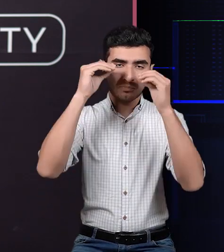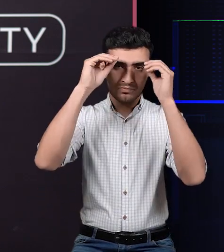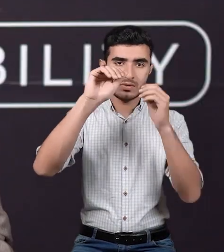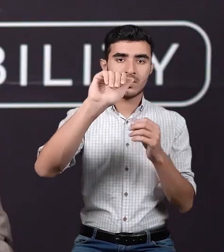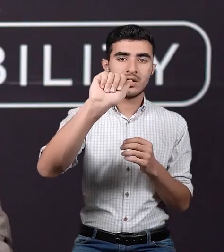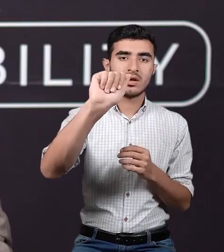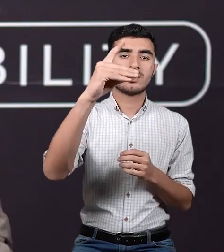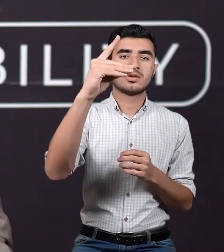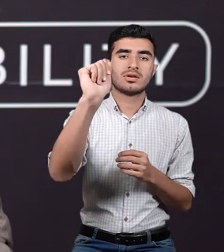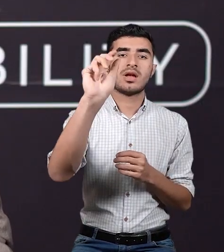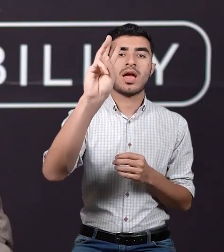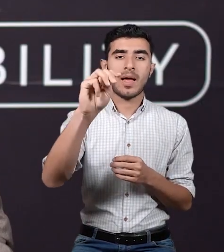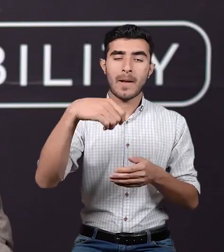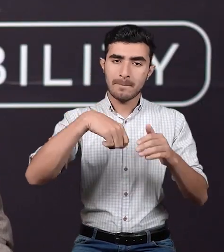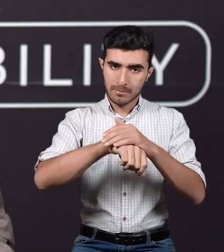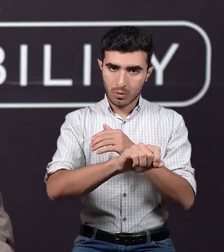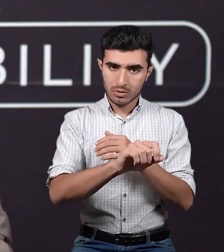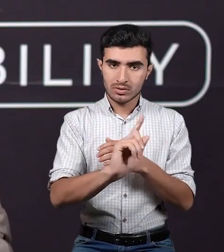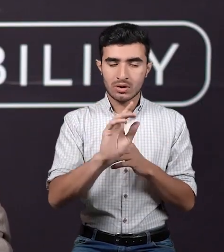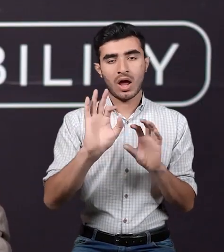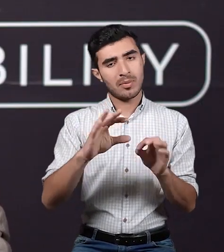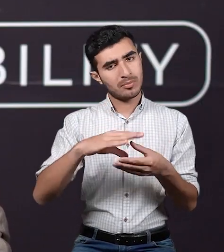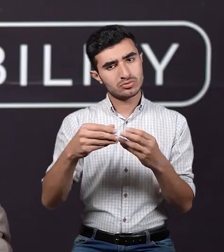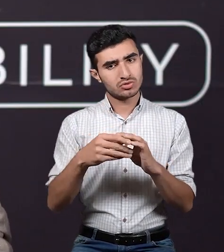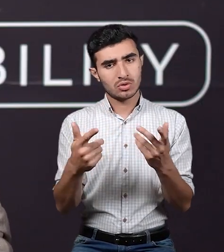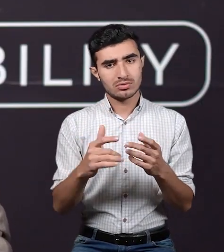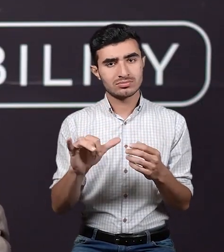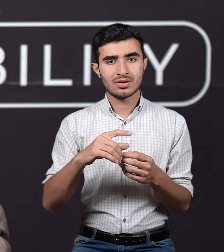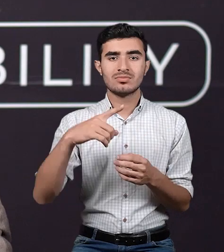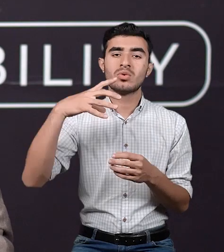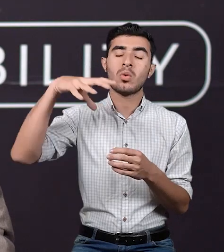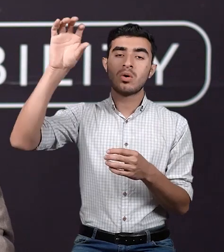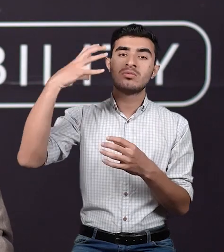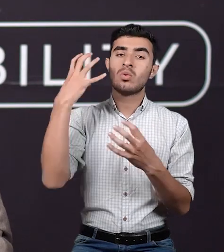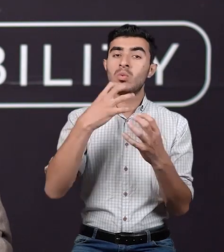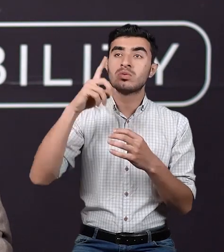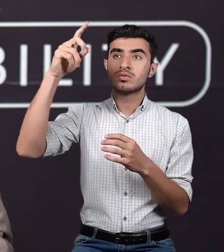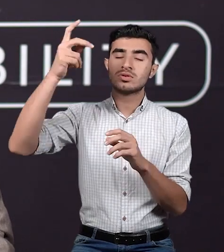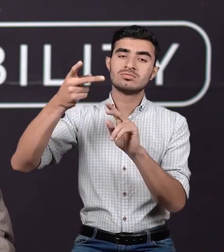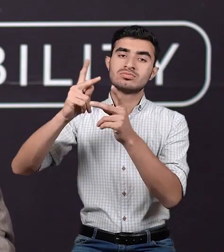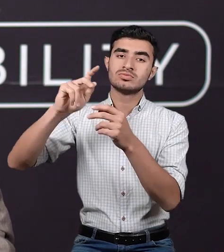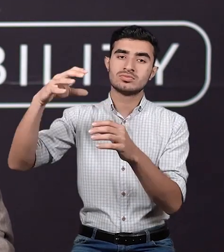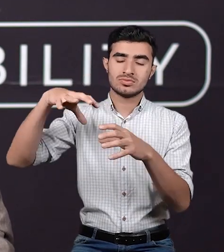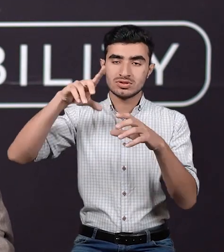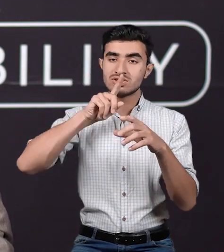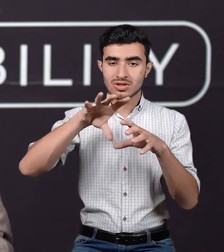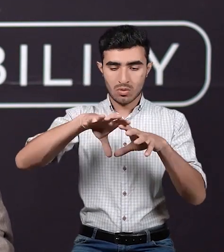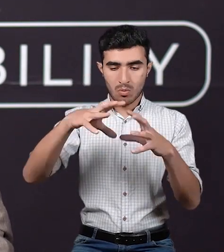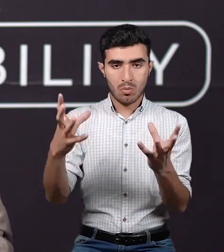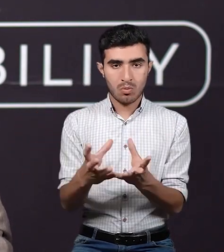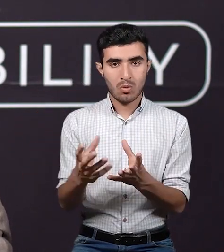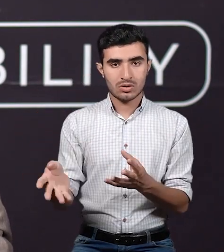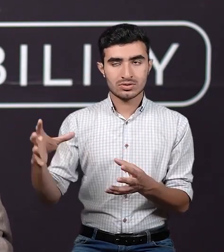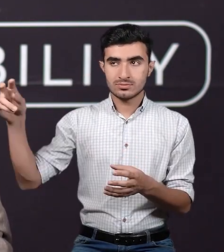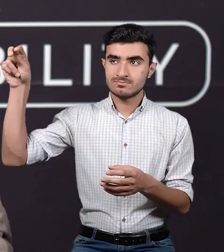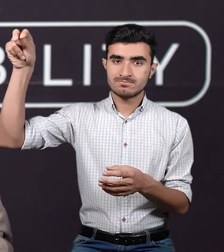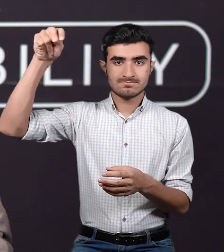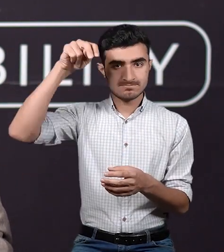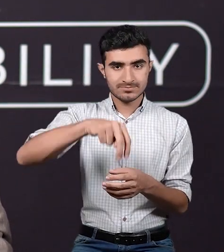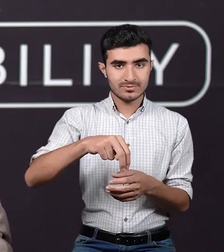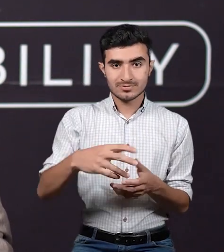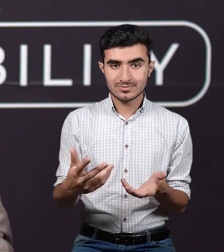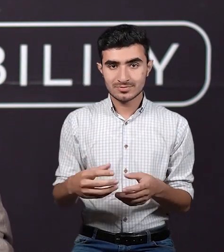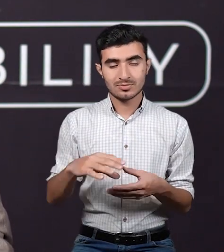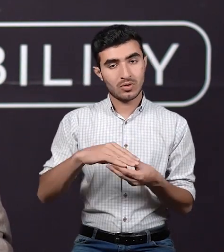پیدا ہوئیں اور انہیں جنت سے زمین پر بھیج دیا گیا، کیا یہ ایک کہانی نہیں تھی؟ ہر طرف ہمارے کہانیاں پھیلی